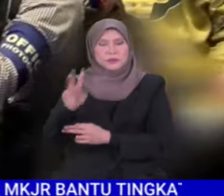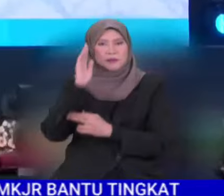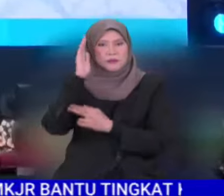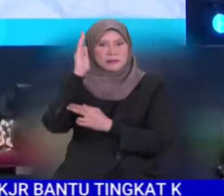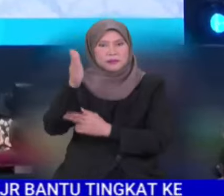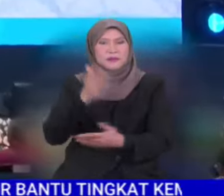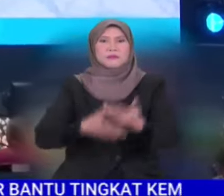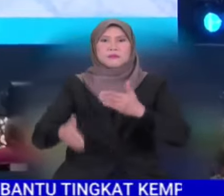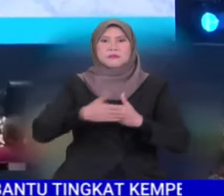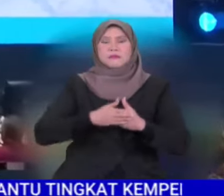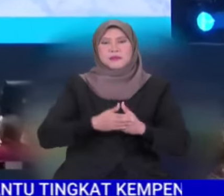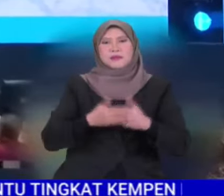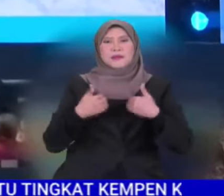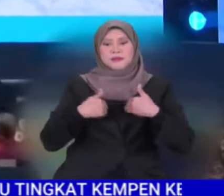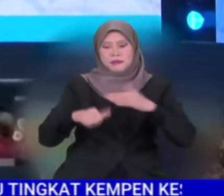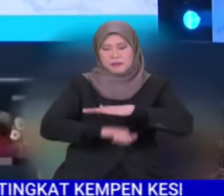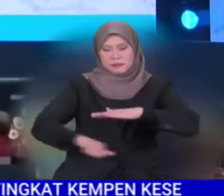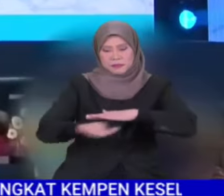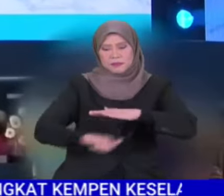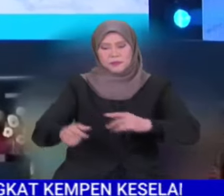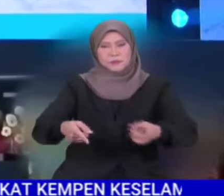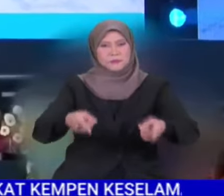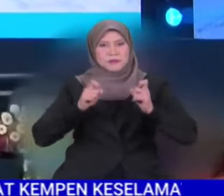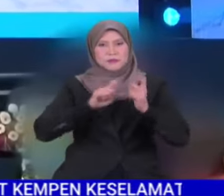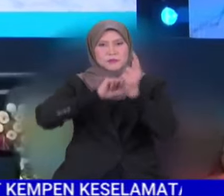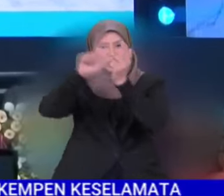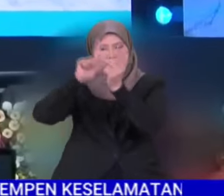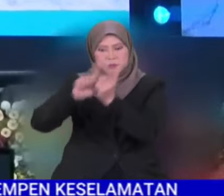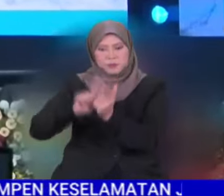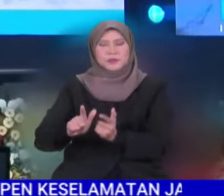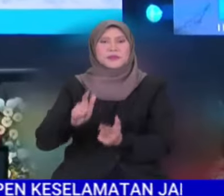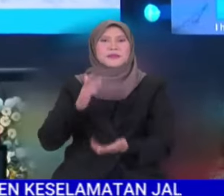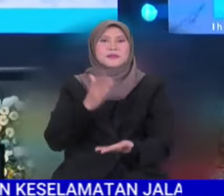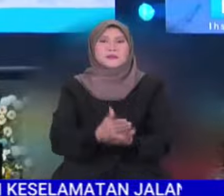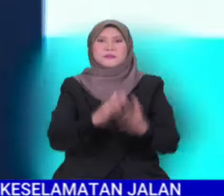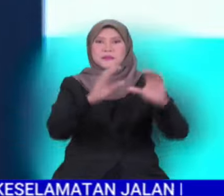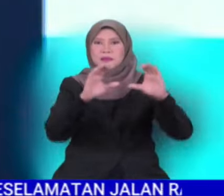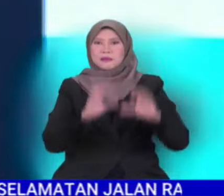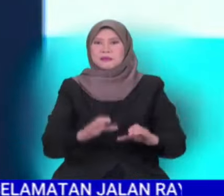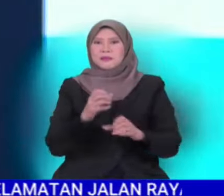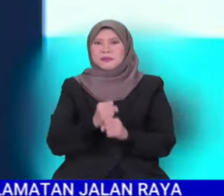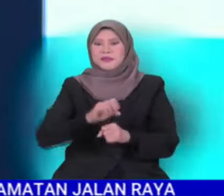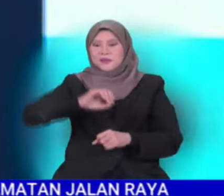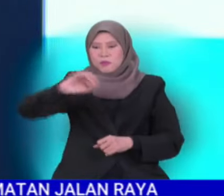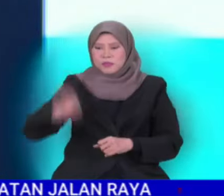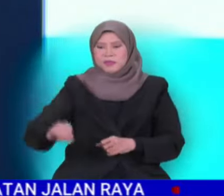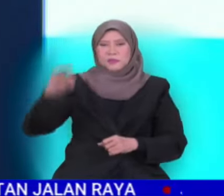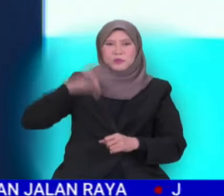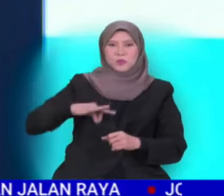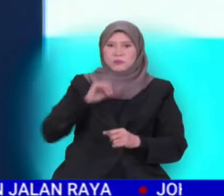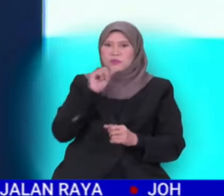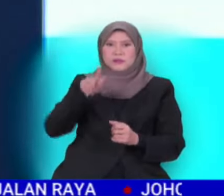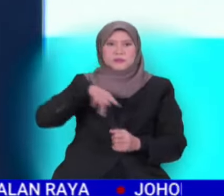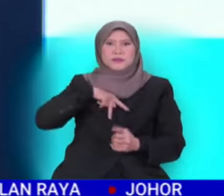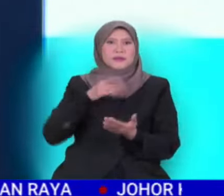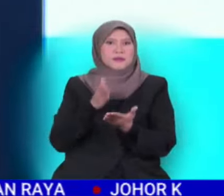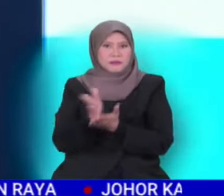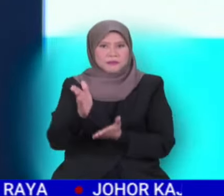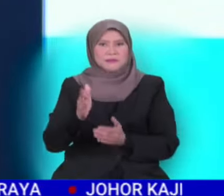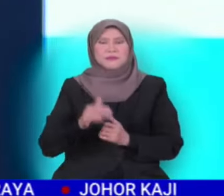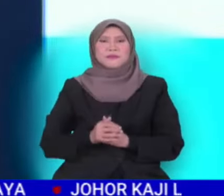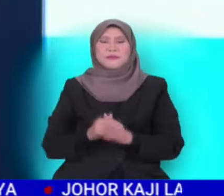akan mengembalikan beberapa asas untuk mempercepat kelulusan, menghentikan kaedah mendapat komisen yang bukan hak. Selain